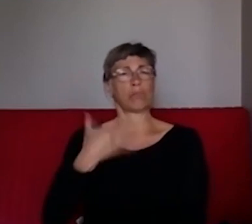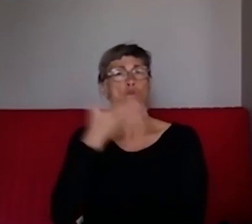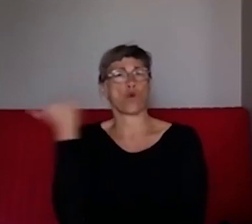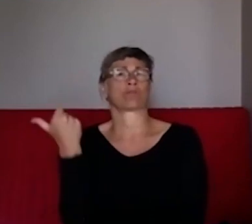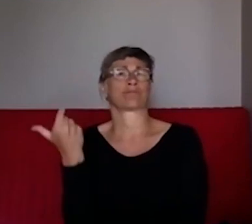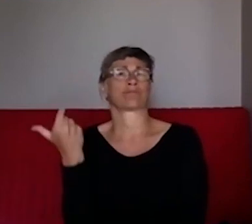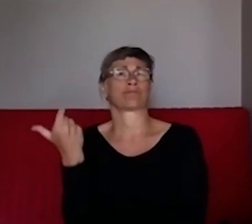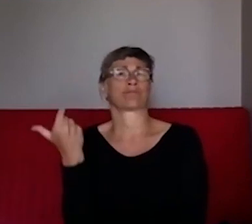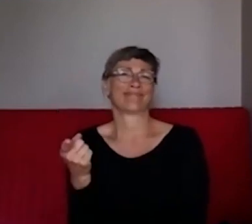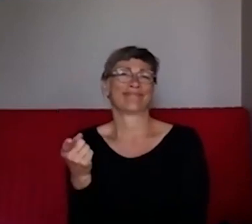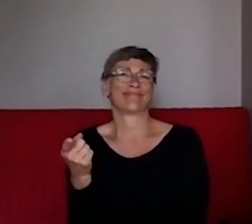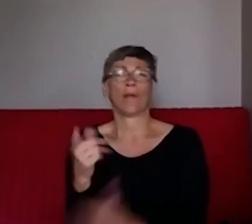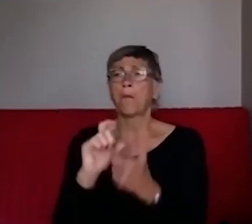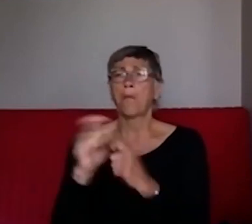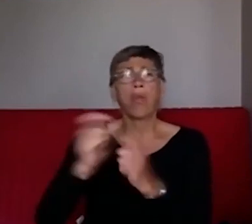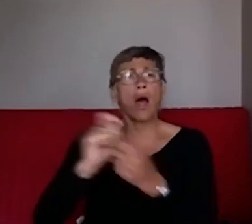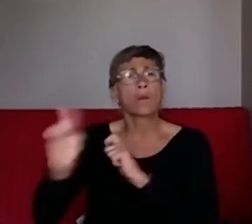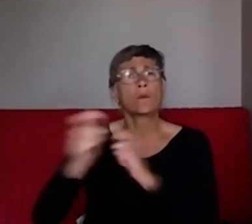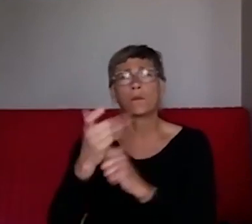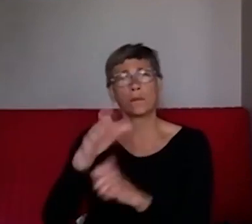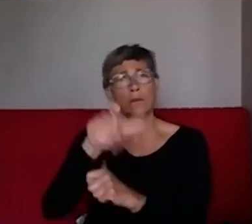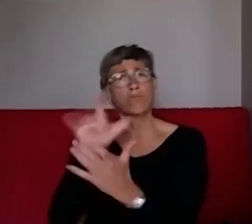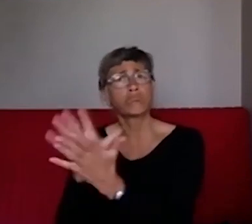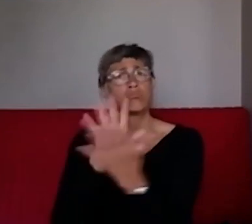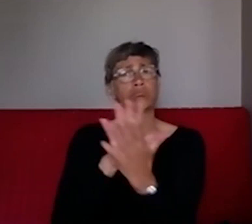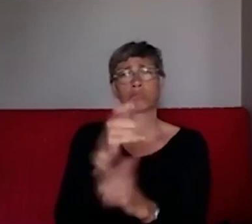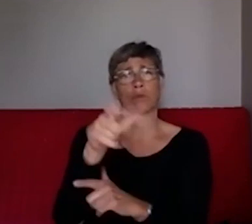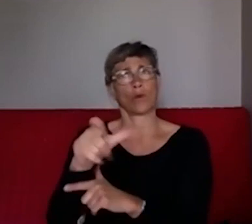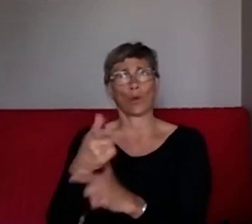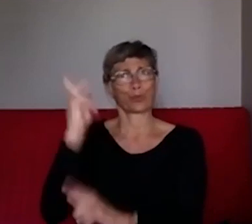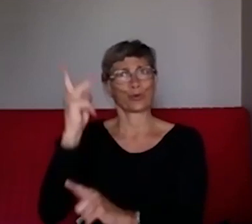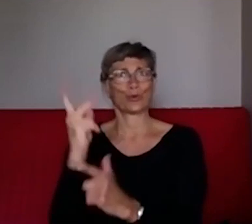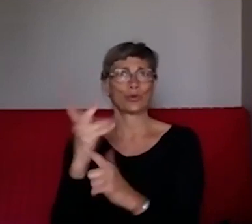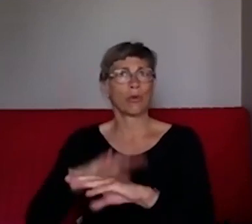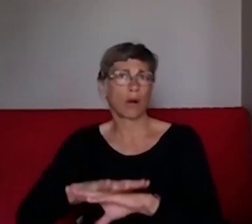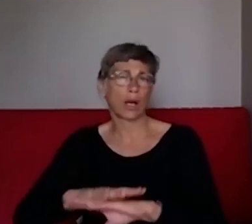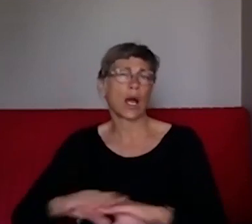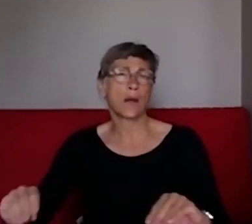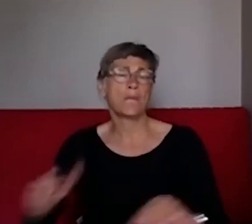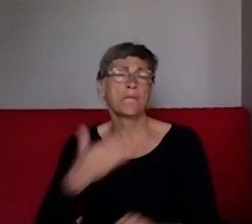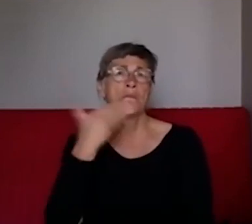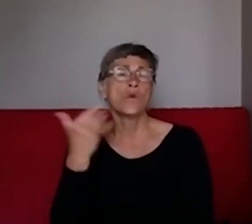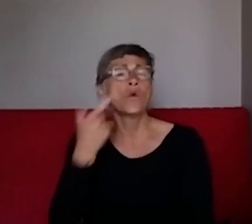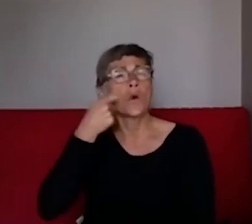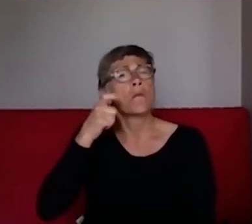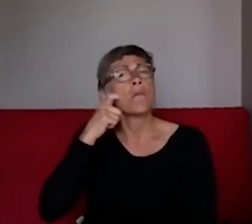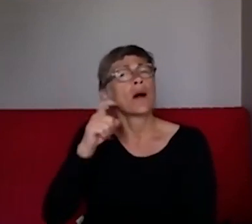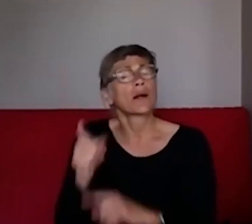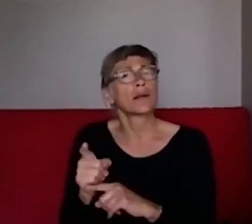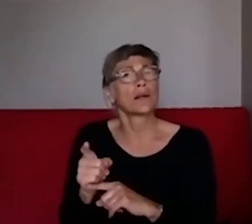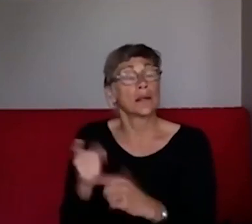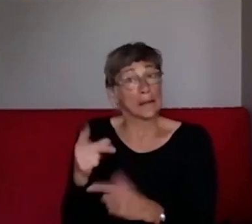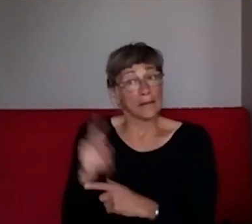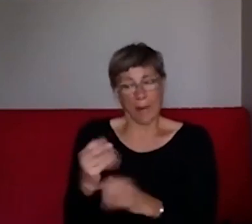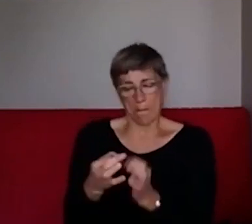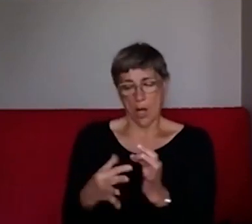ont des interactions avec les autres beaucoup plus importantes et beaucoup plus apaisées. Voilà, on développe derrière un bilan de compétences un